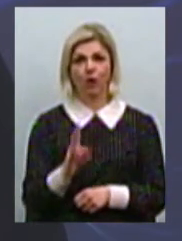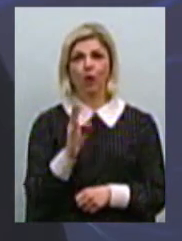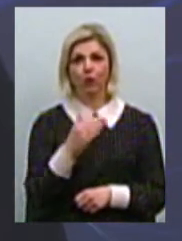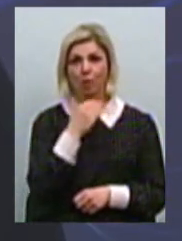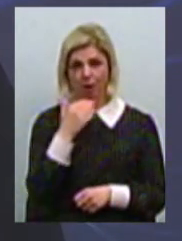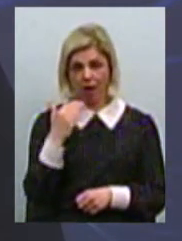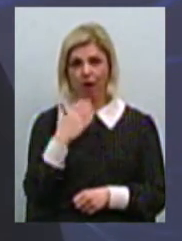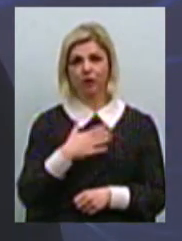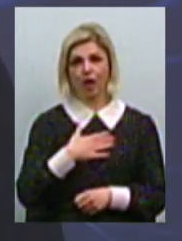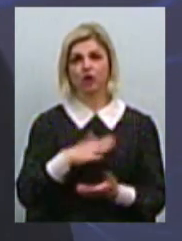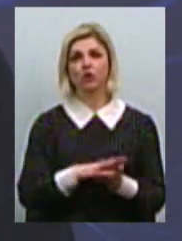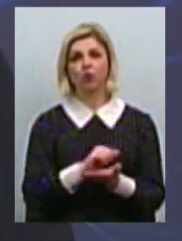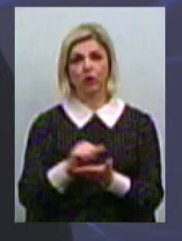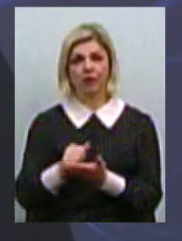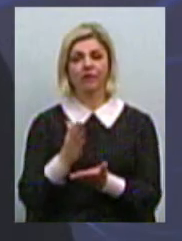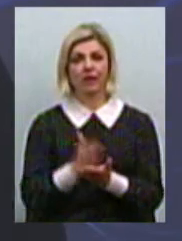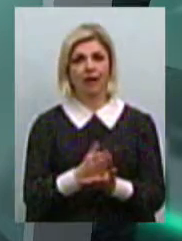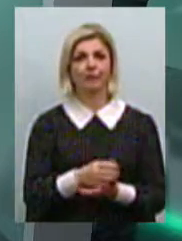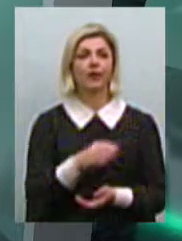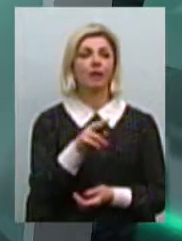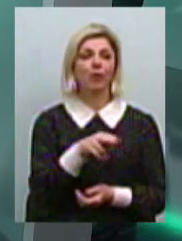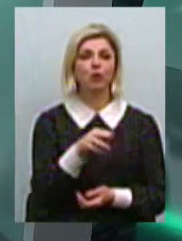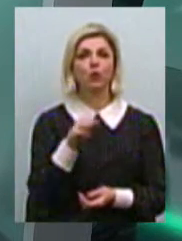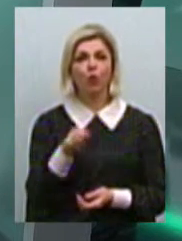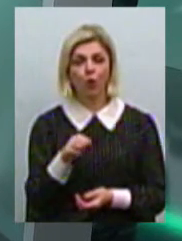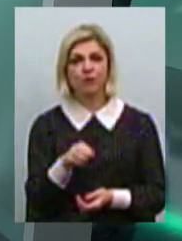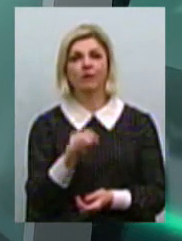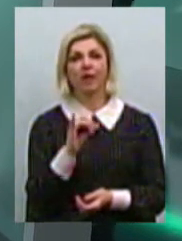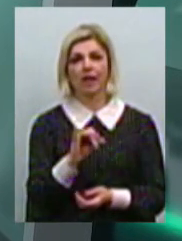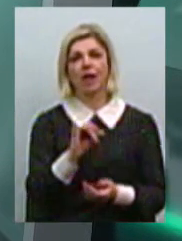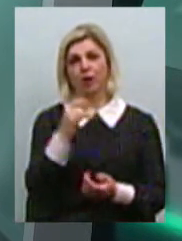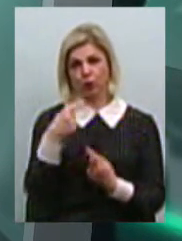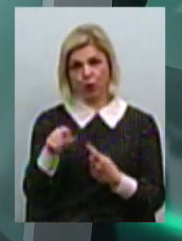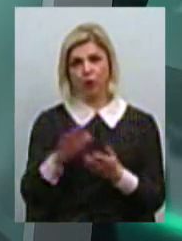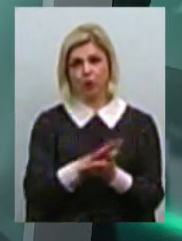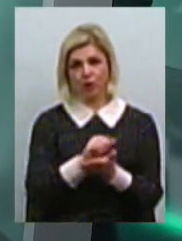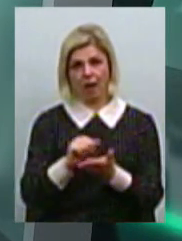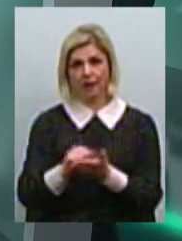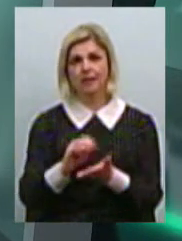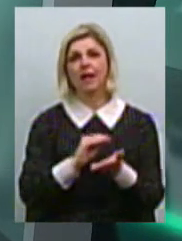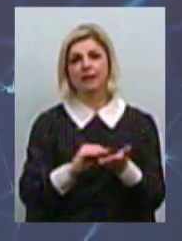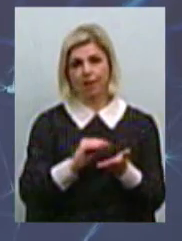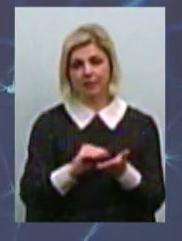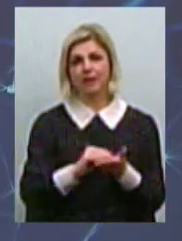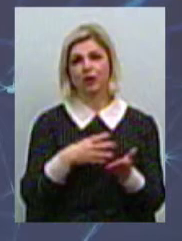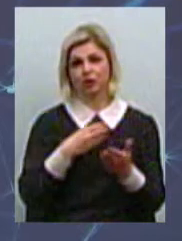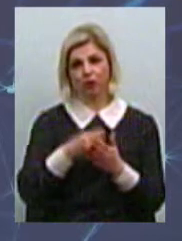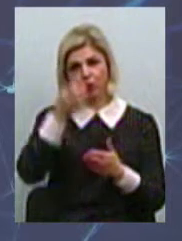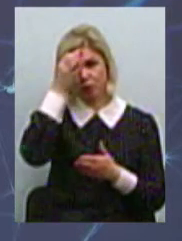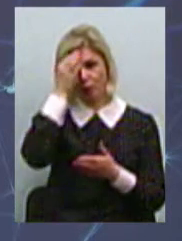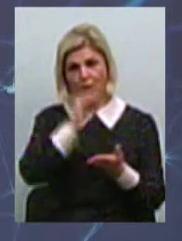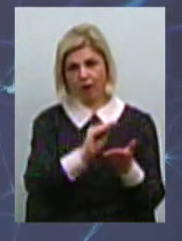наших колег-журналістів є. Ну, принаймні, Дмитро Тіосов і Олег Кусеїнов написали свої спогади. Їм теж було про що згадати.